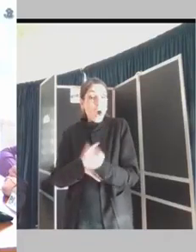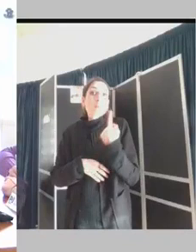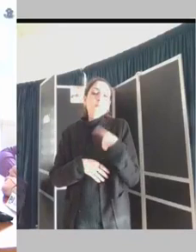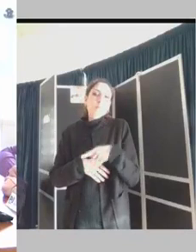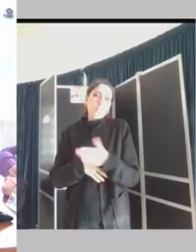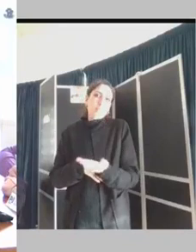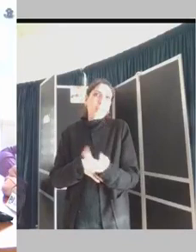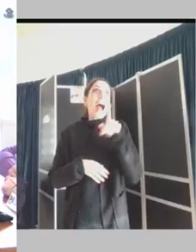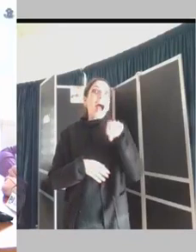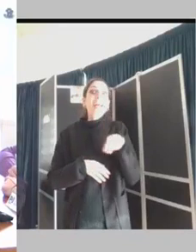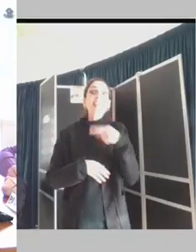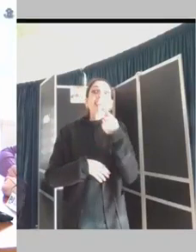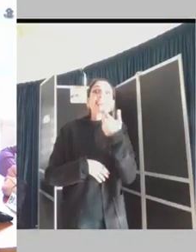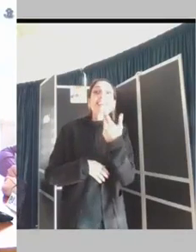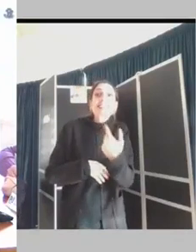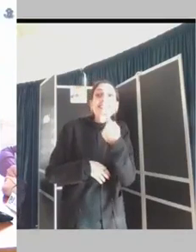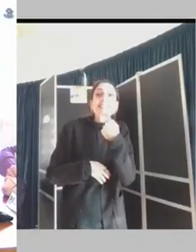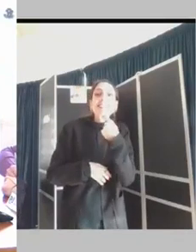L'ordine del giorno che oggi